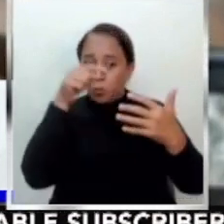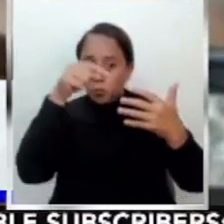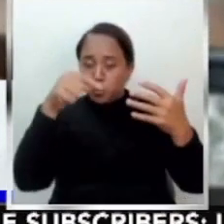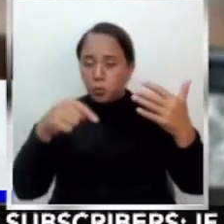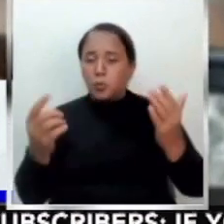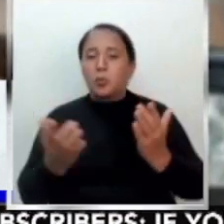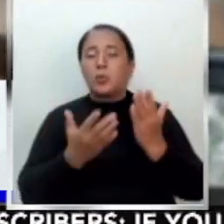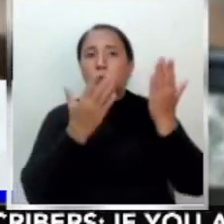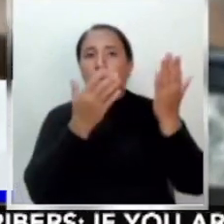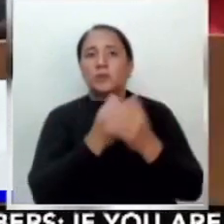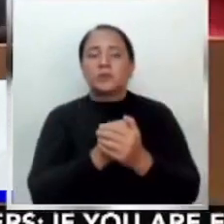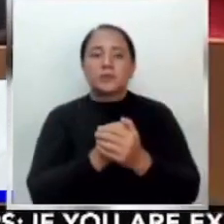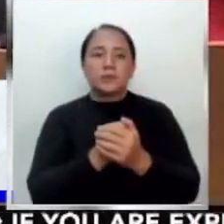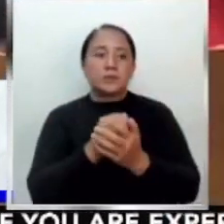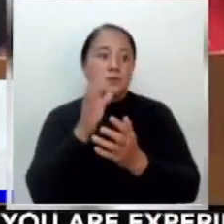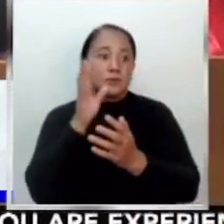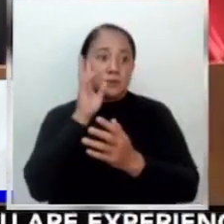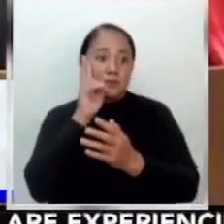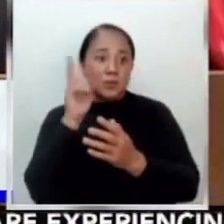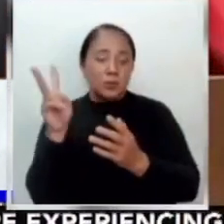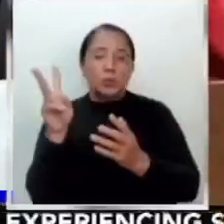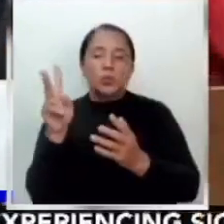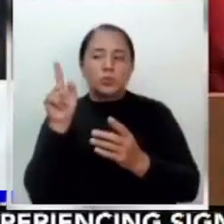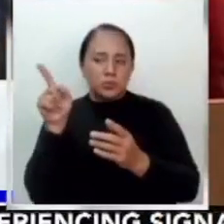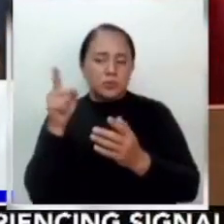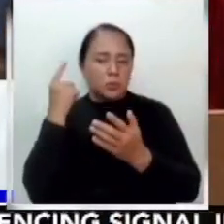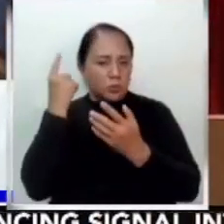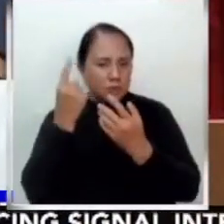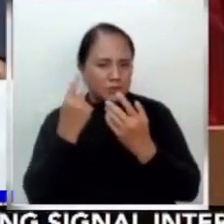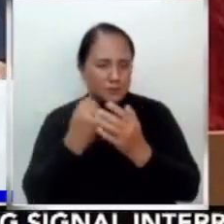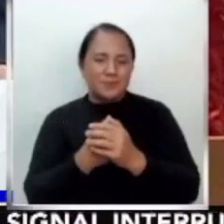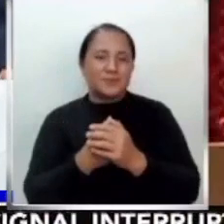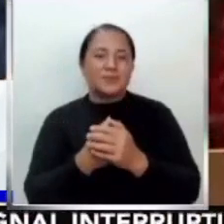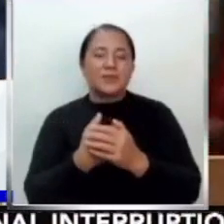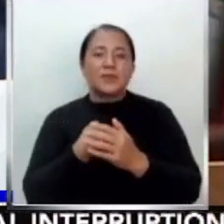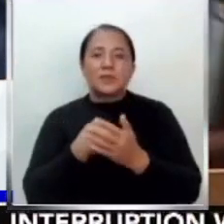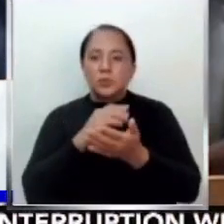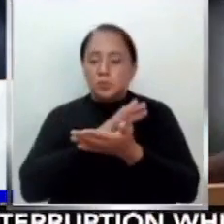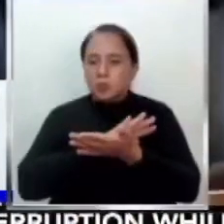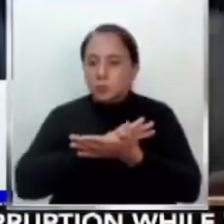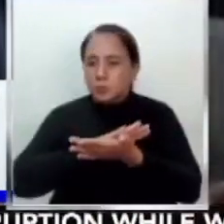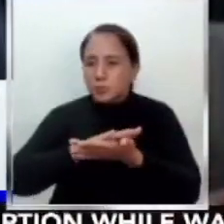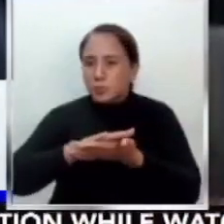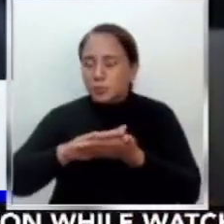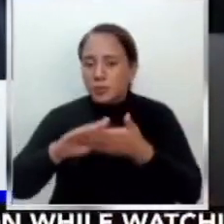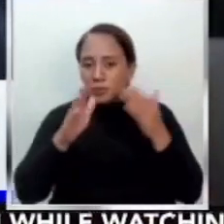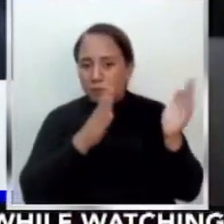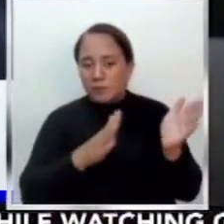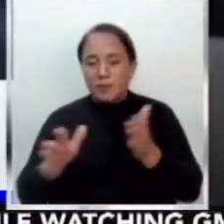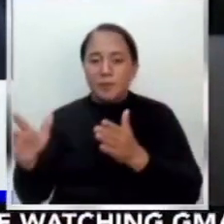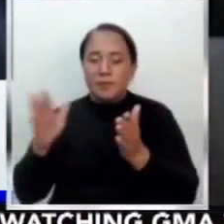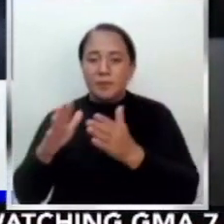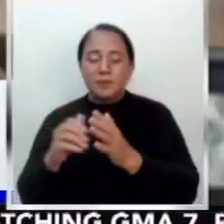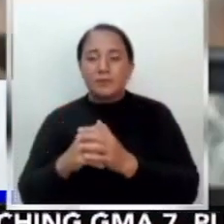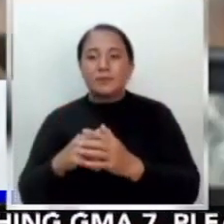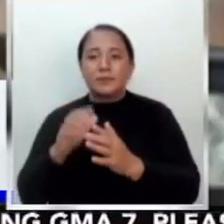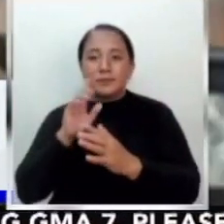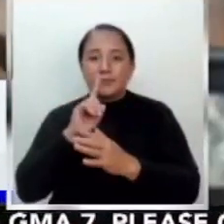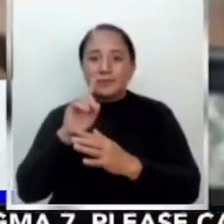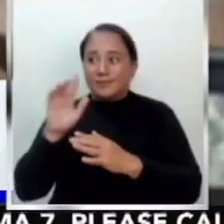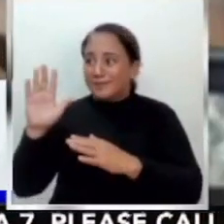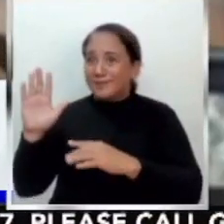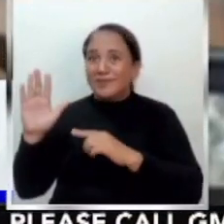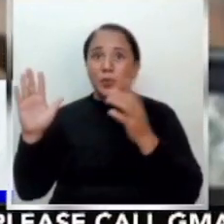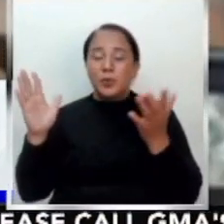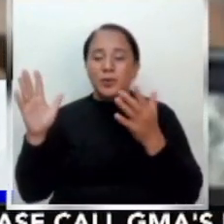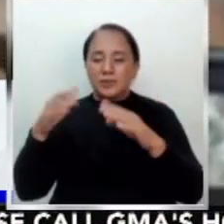for his consideration. Pinaplansya na rin daw ang mga paghahanda sa inaugurasyon ni Duterte sa Davao City. Full details